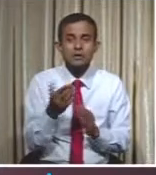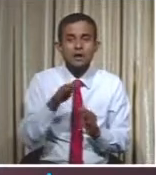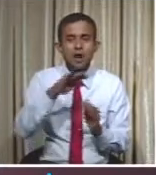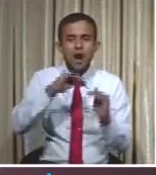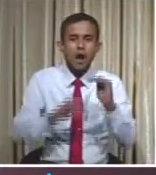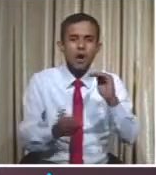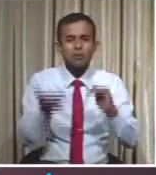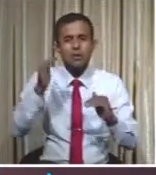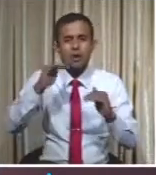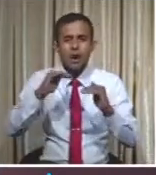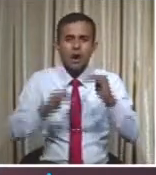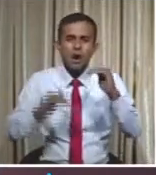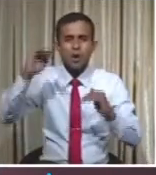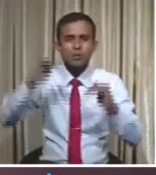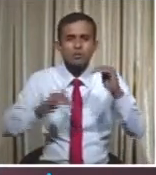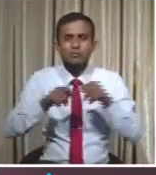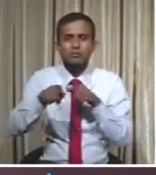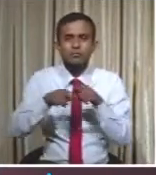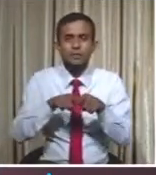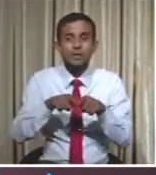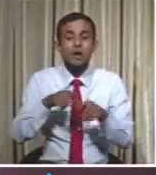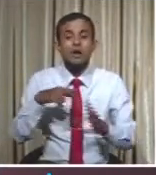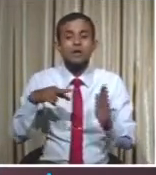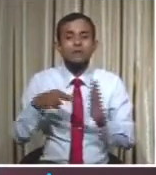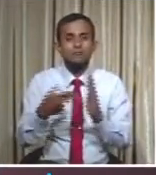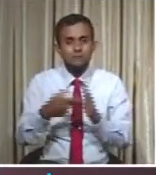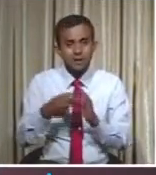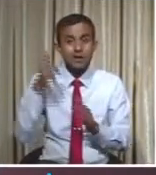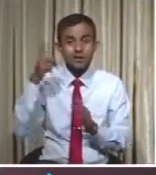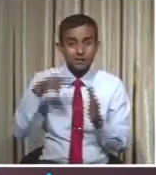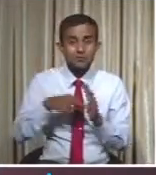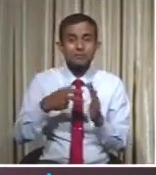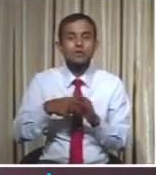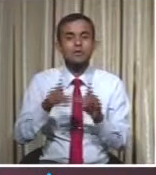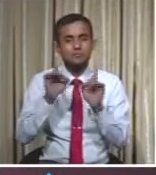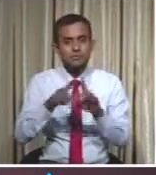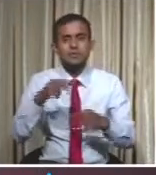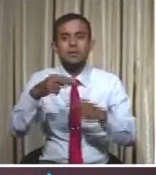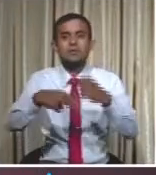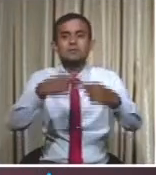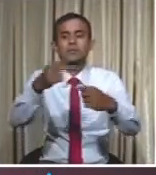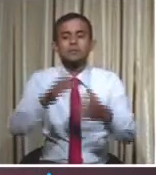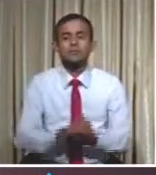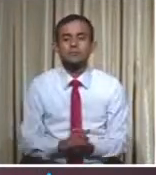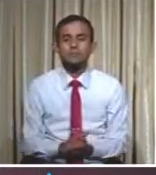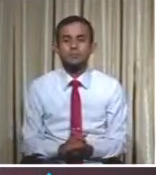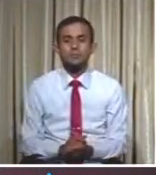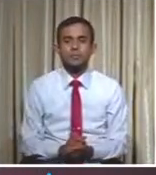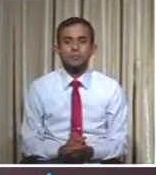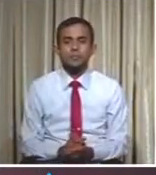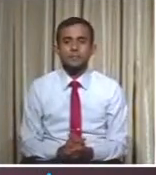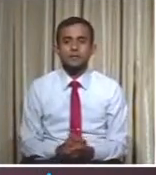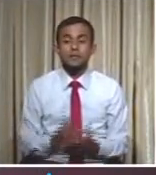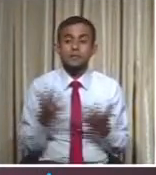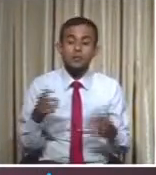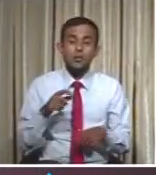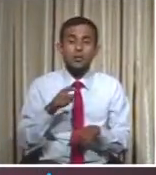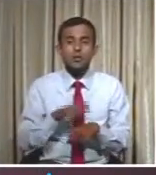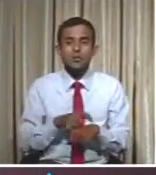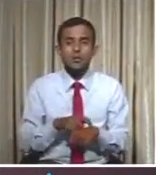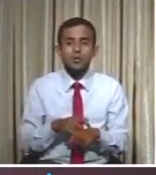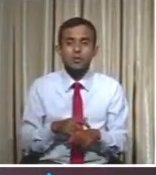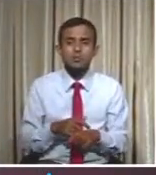වශයෙන් අර ව්‍යාපෘතියම තමයි ඉස්සරහට ගෙනියලා තියෙන්නේ බොහෝ වෙලාවට